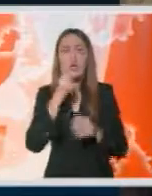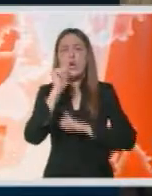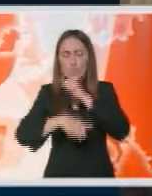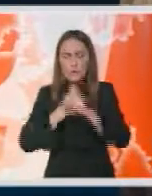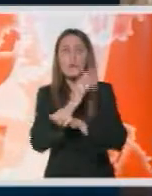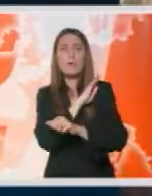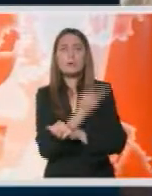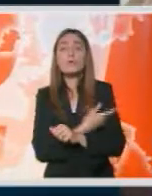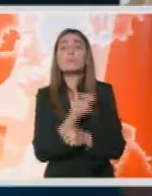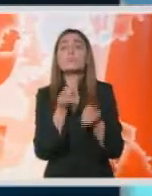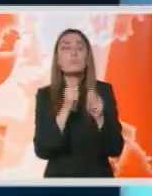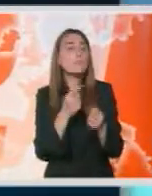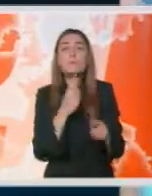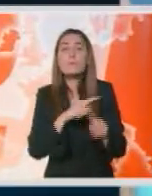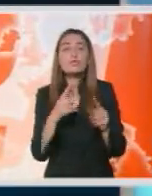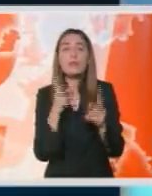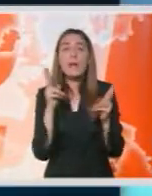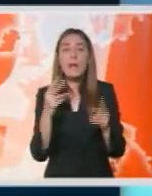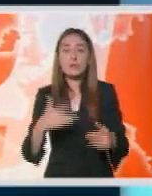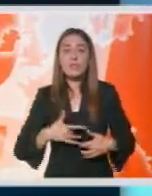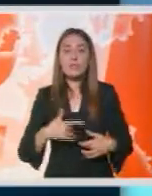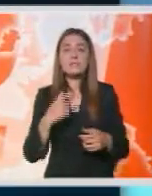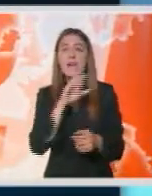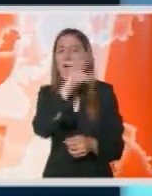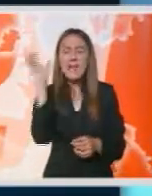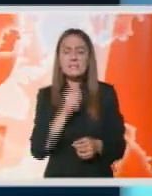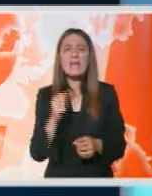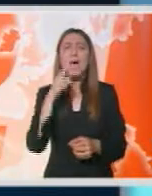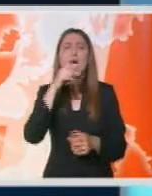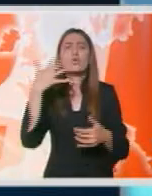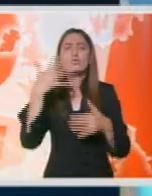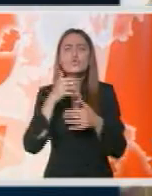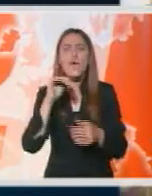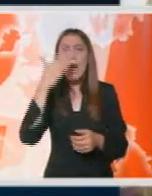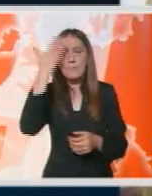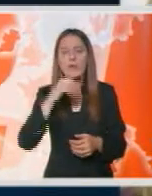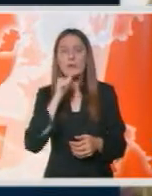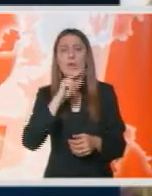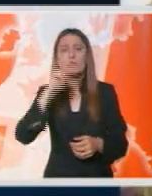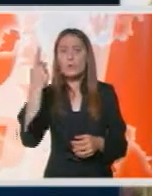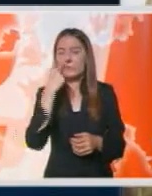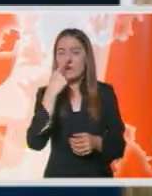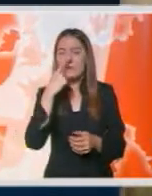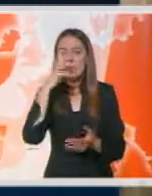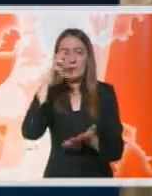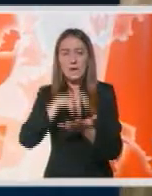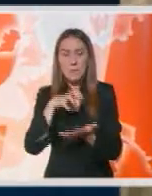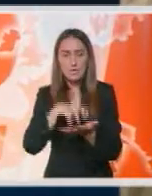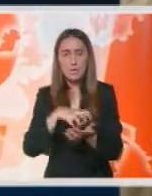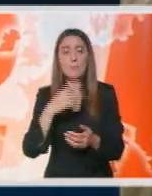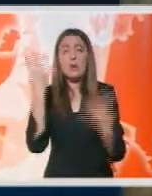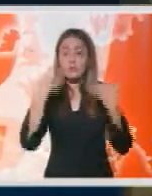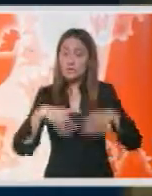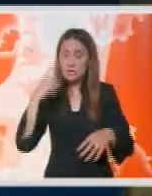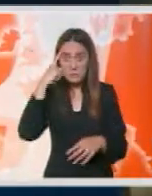godinama trude da ustanove uzrok raka želuca. U Aziji, delovima Južne Amerike, Rusiji i drugim bivšim sovjetskim republikama, stručnjaci smatraju